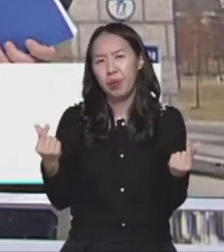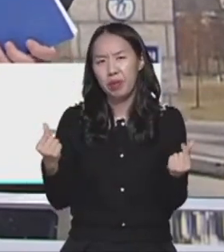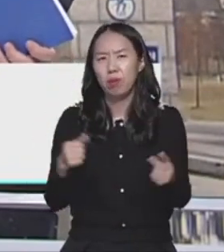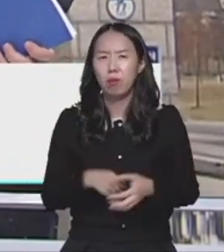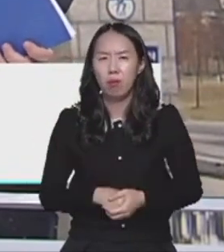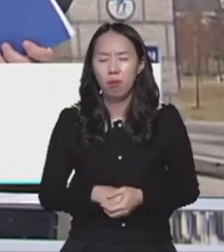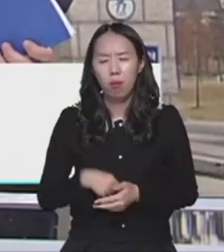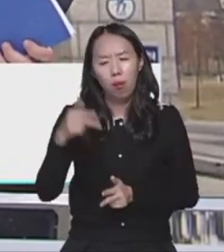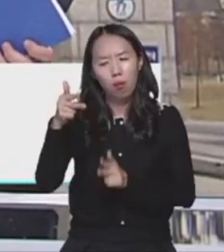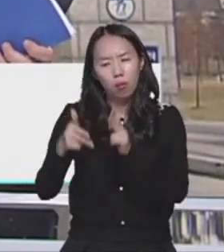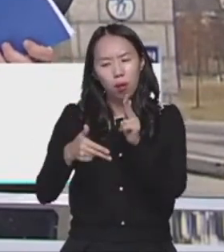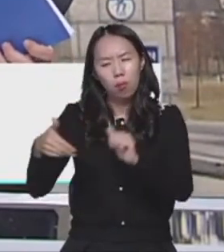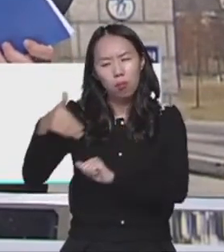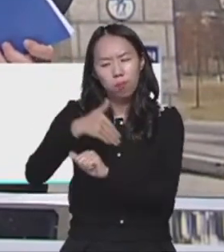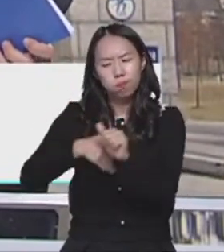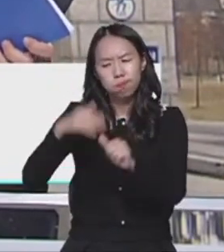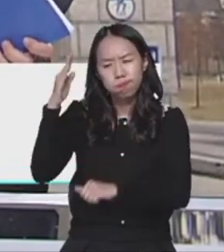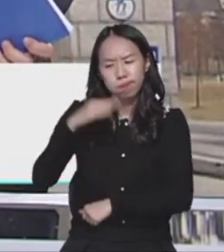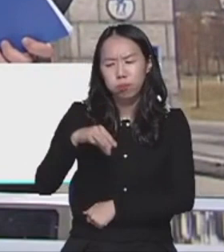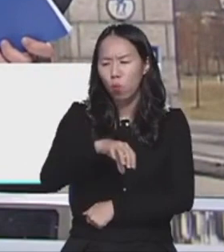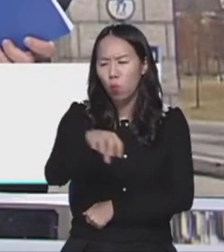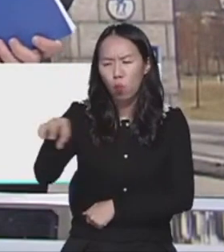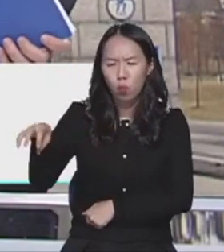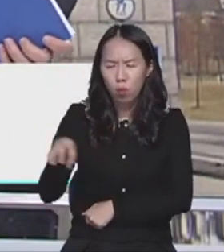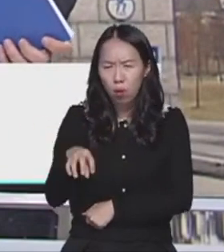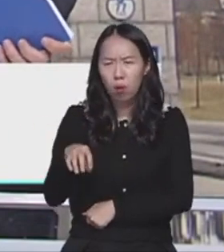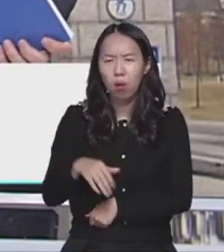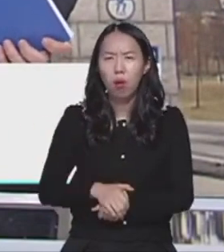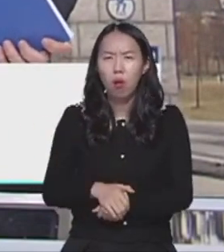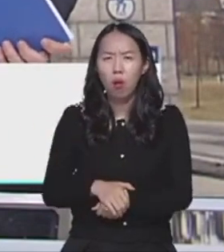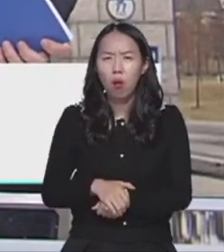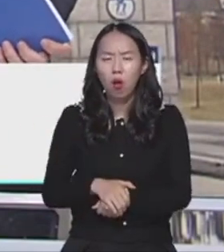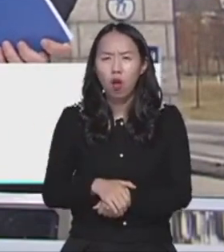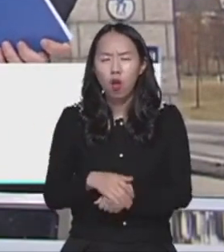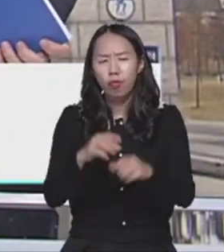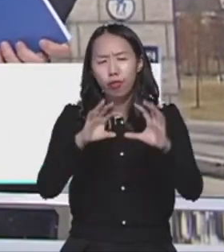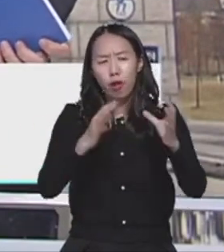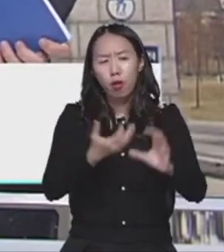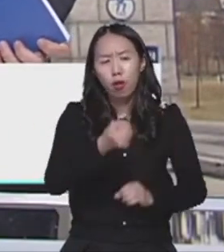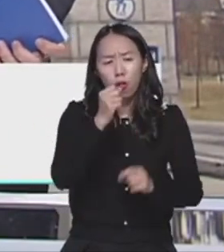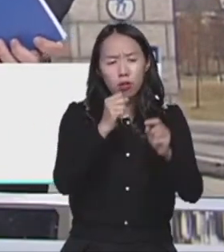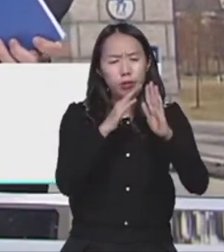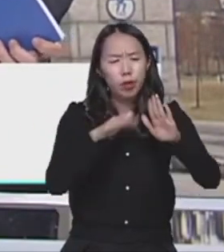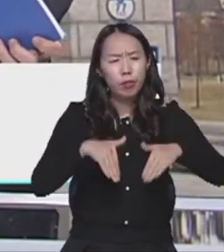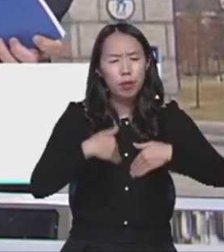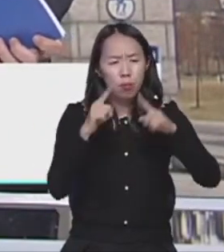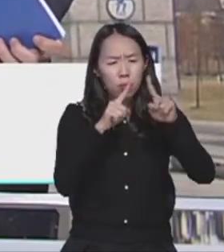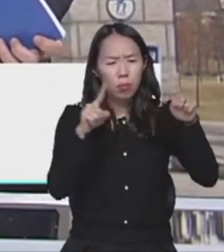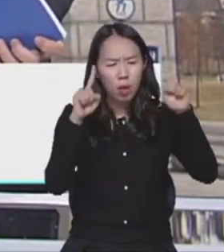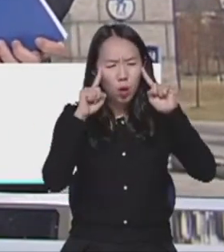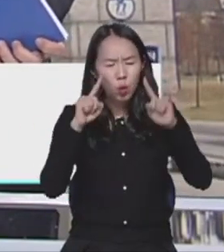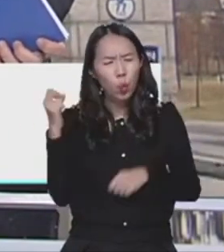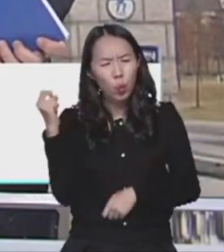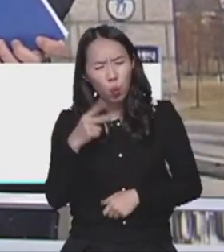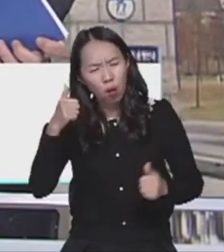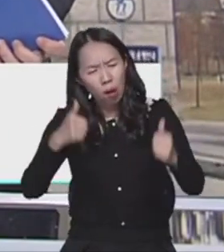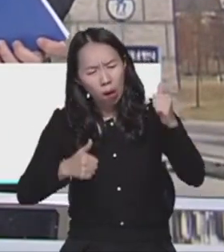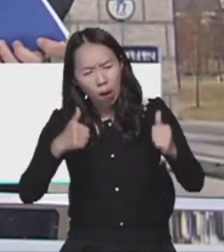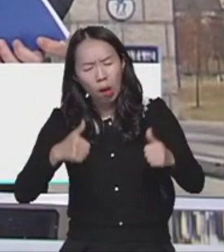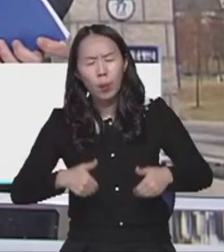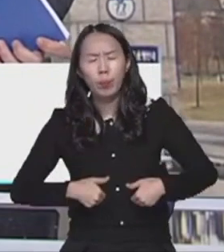가뜩이나 산업 기반이 뒷받침되지 않은 지역 현실에서 지역 거점 국립대인 전남대와 다시 경쟁을 해야 하는 처지에